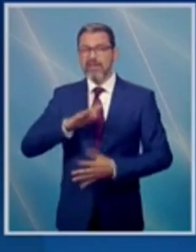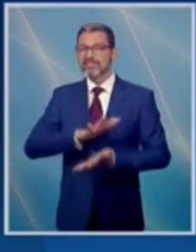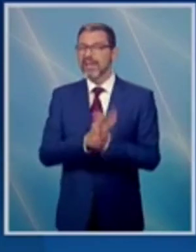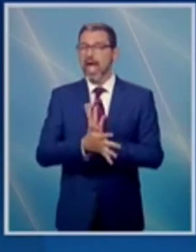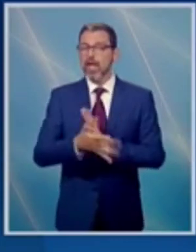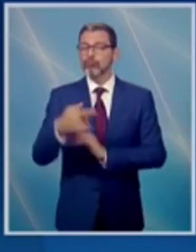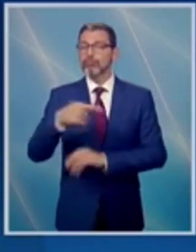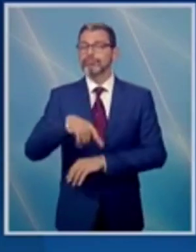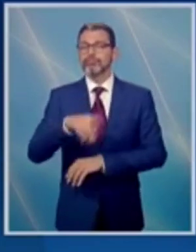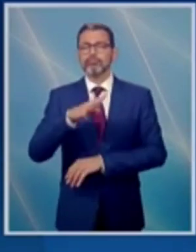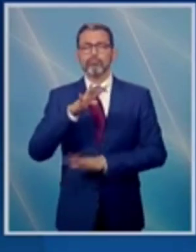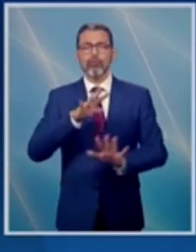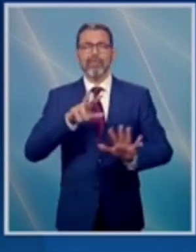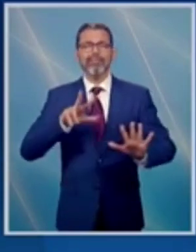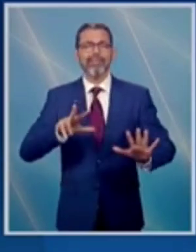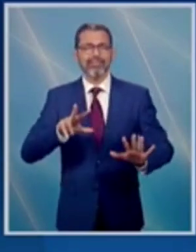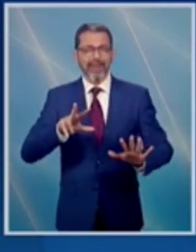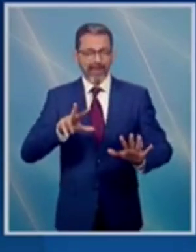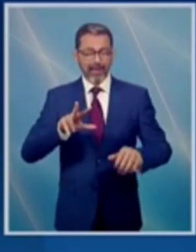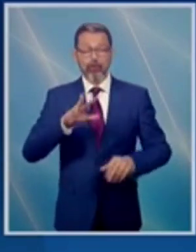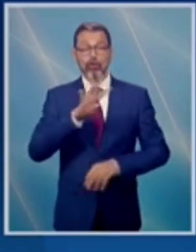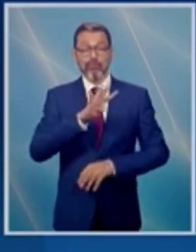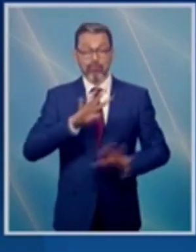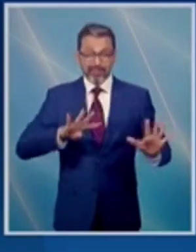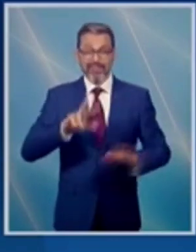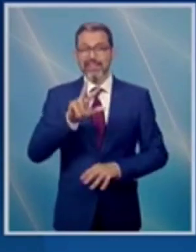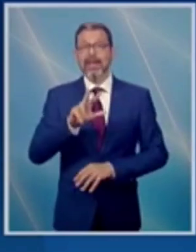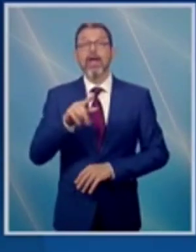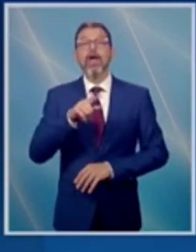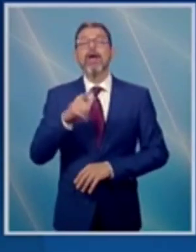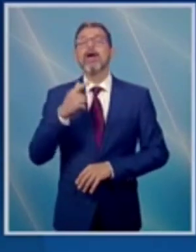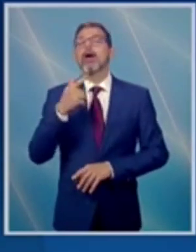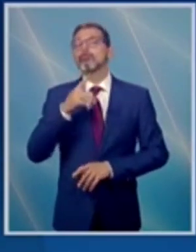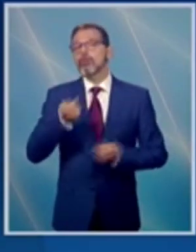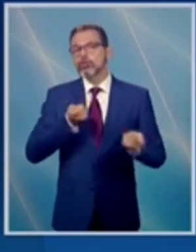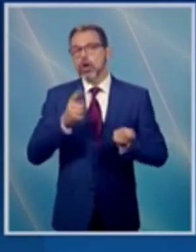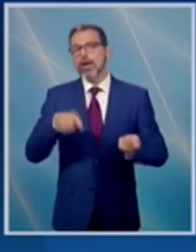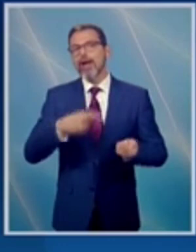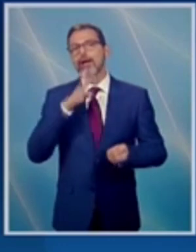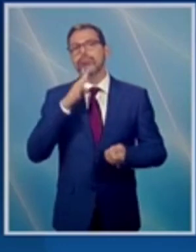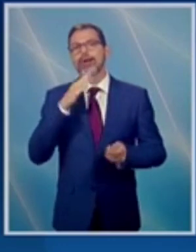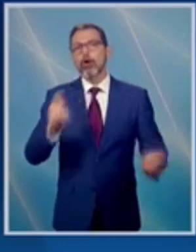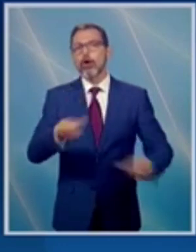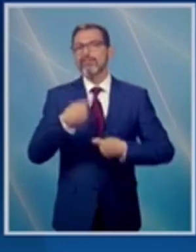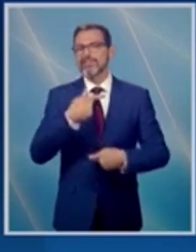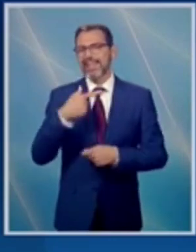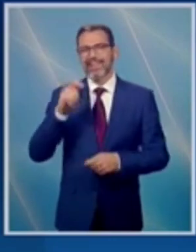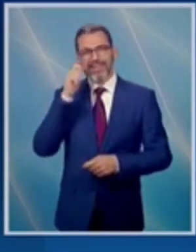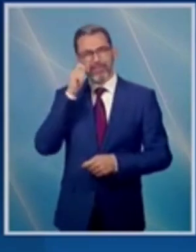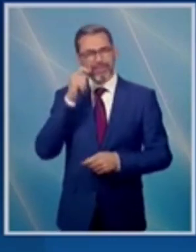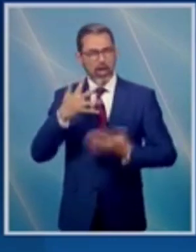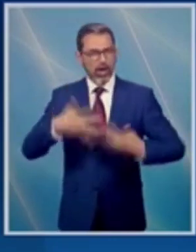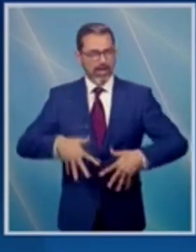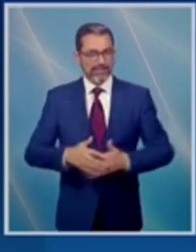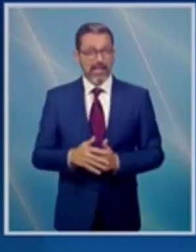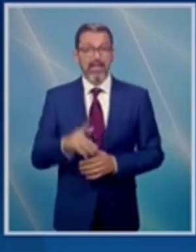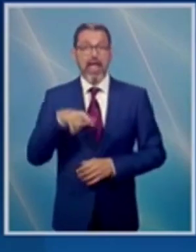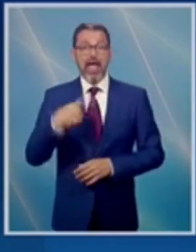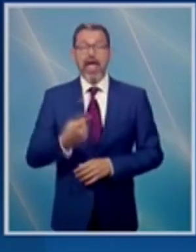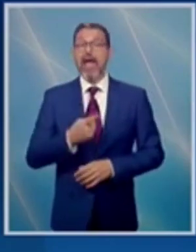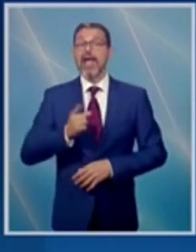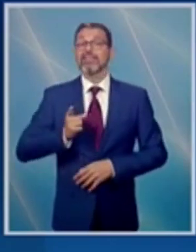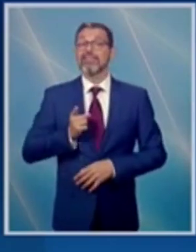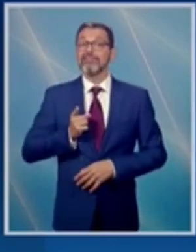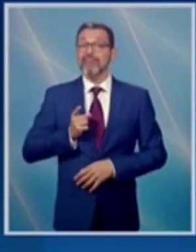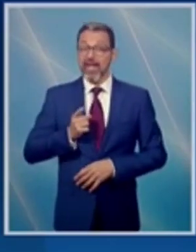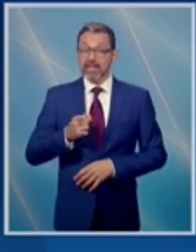del 93 si parlerà della gestione dei beni confiscati alla criminalità organizzata e poi il capitolo difesa